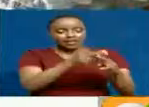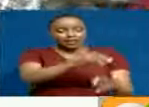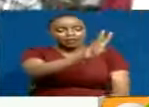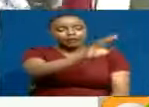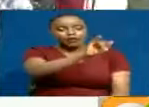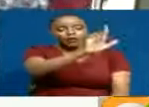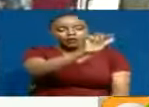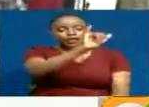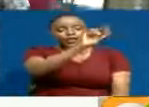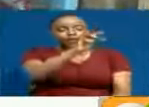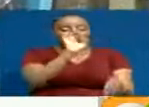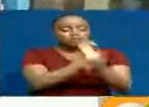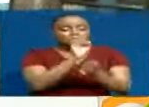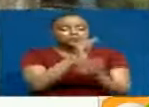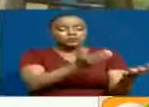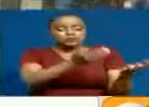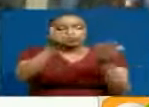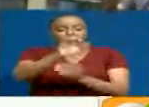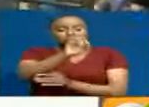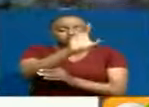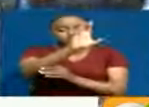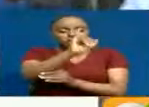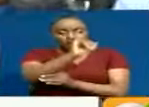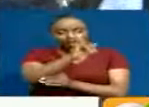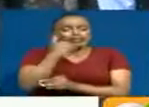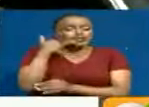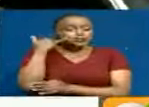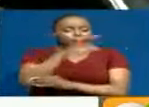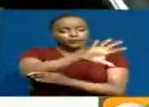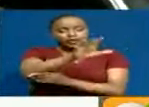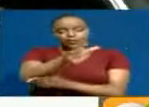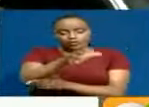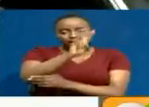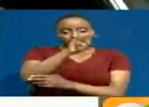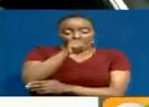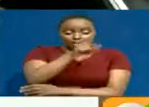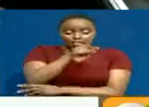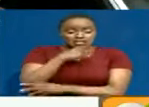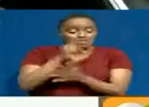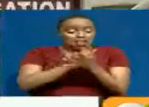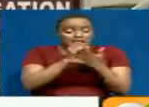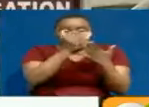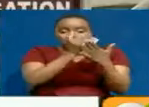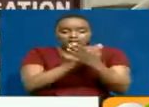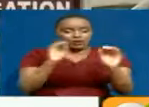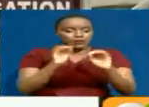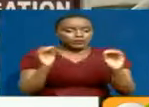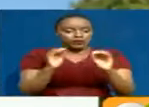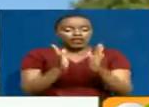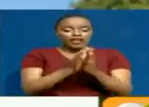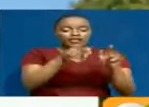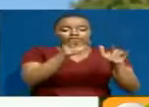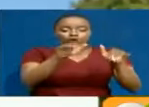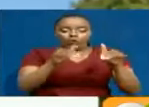Kamket alikamatwa na kufikishwa katika afisi za DCI katika kaunti ya Nakuru. Mbunge huyo hakuandikisha taarifa na